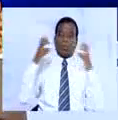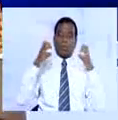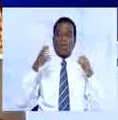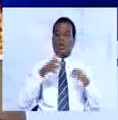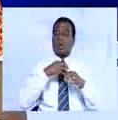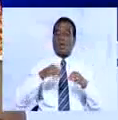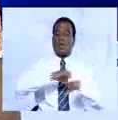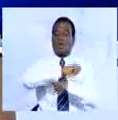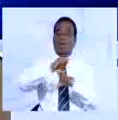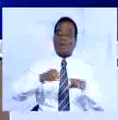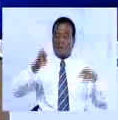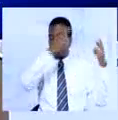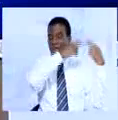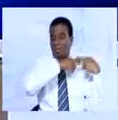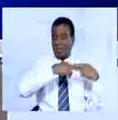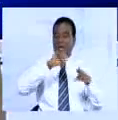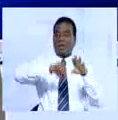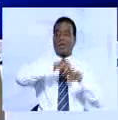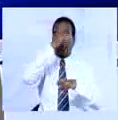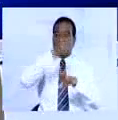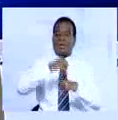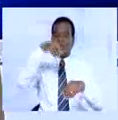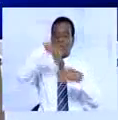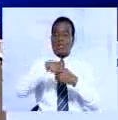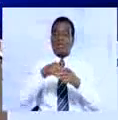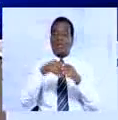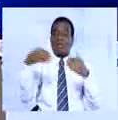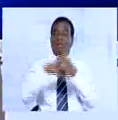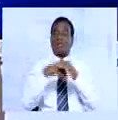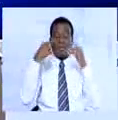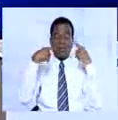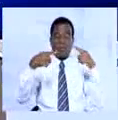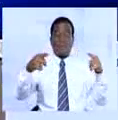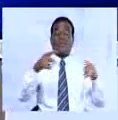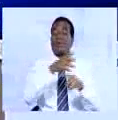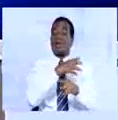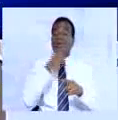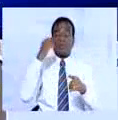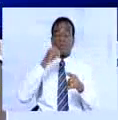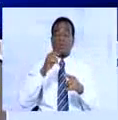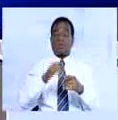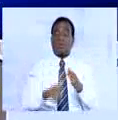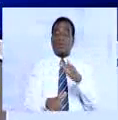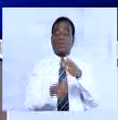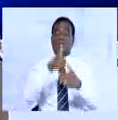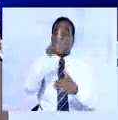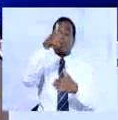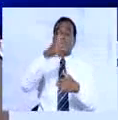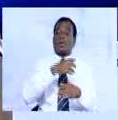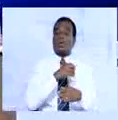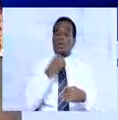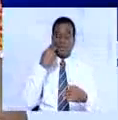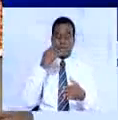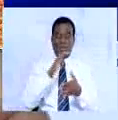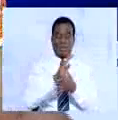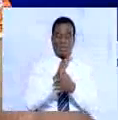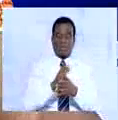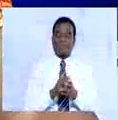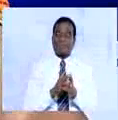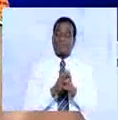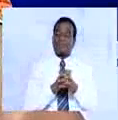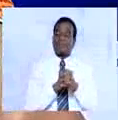Ouloto engage les responsables des instituts dans sa nouvelle vision pour cet outil de promotion et de valorisation de la femme.